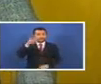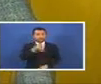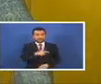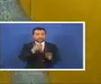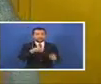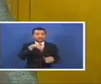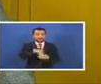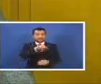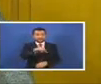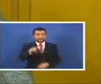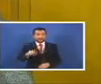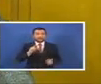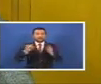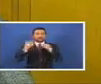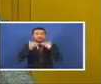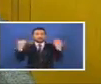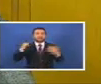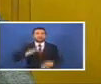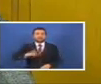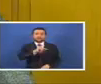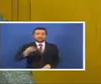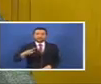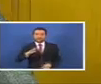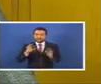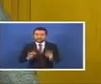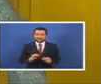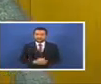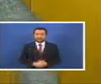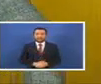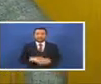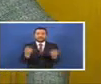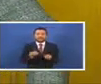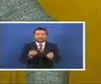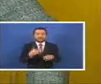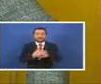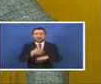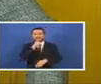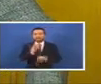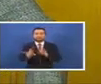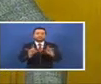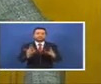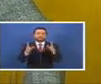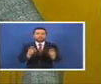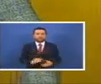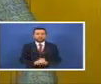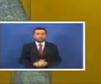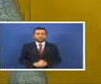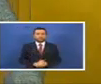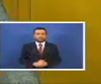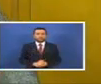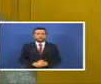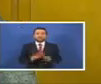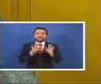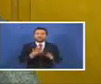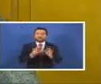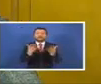ki içinde yargıçlar ve savcılar da var, işinden, aşından, ekmeğinden ediliyor.